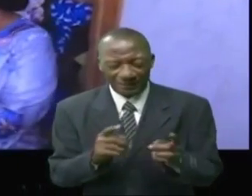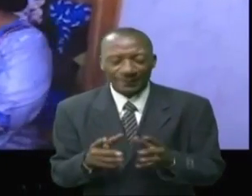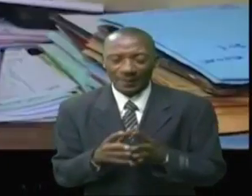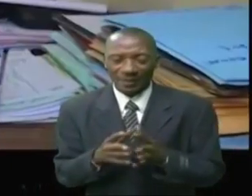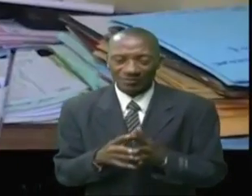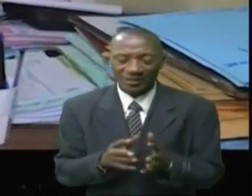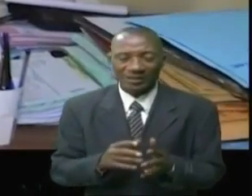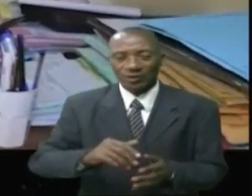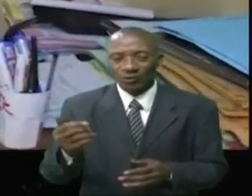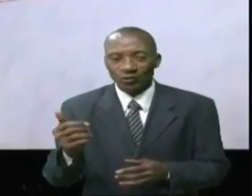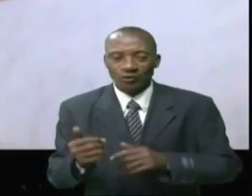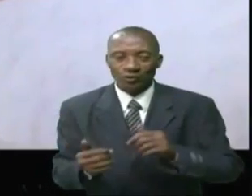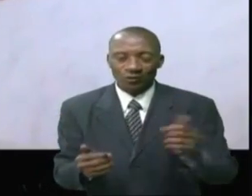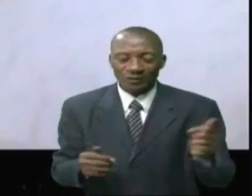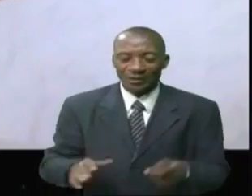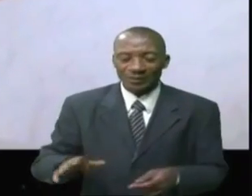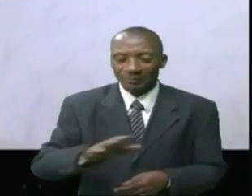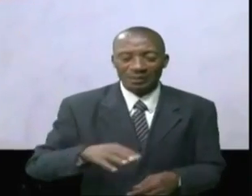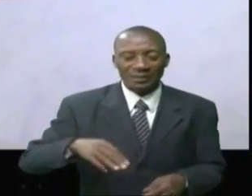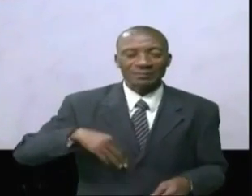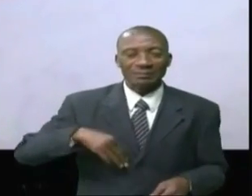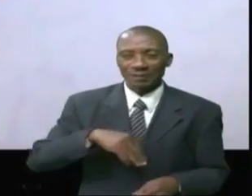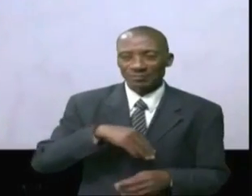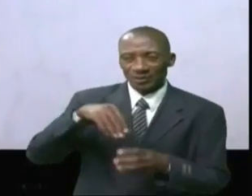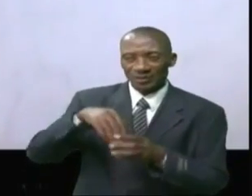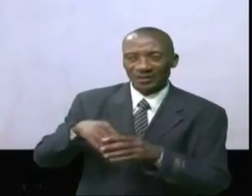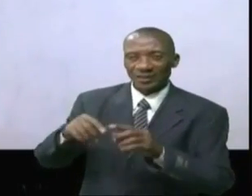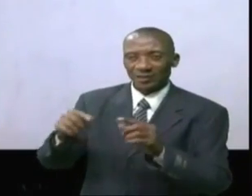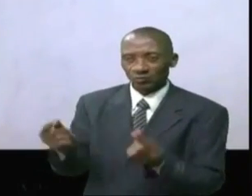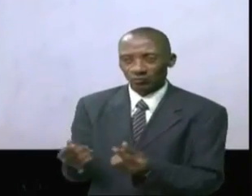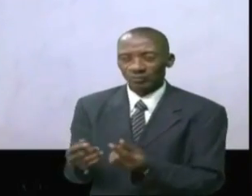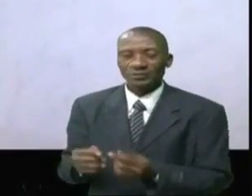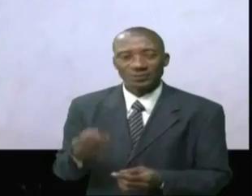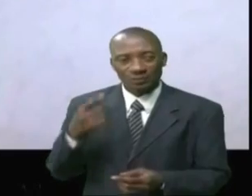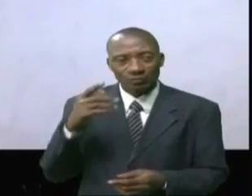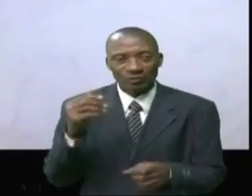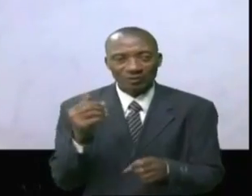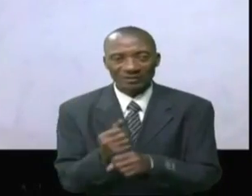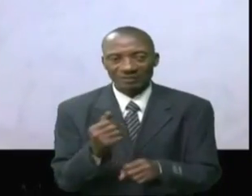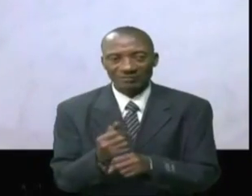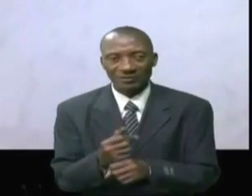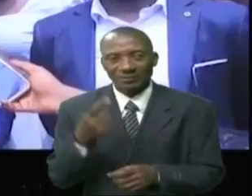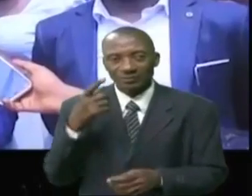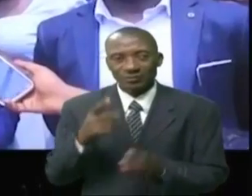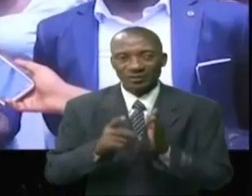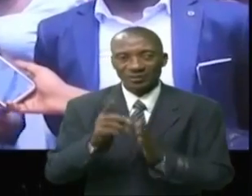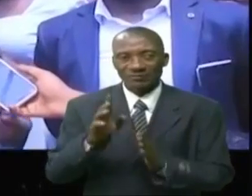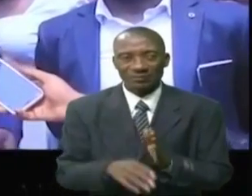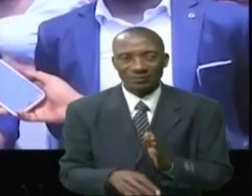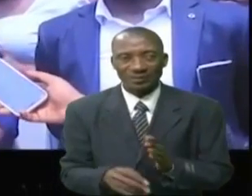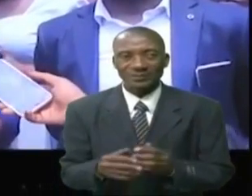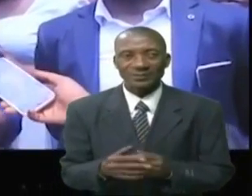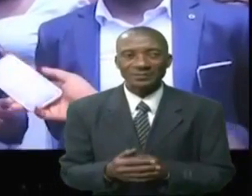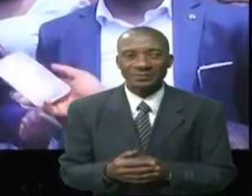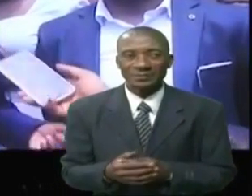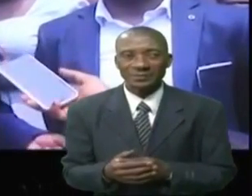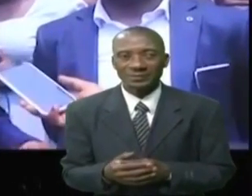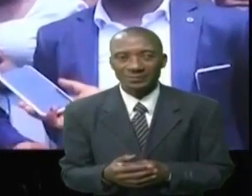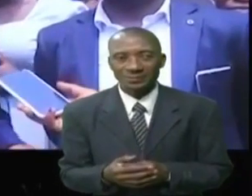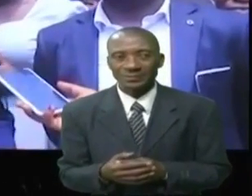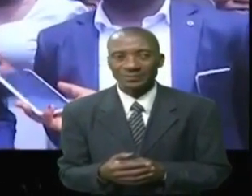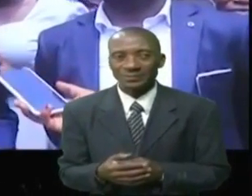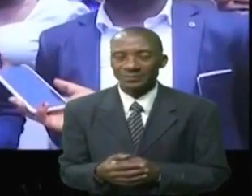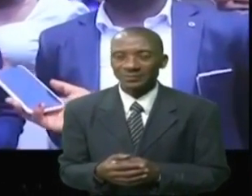travail. Hier, au cours d'une réunion que nous avons tenue au cabinet, nous avons manifesté notre désir que le ministre puisse venir nous